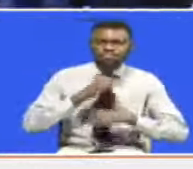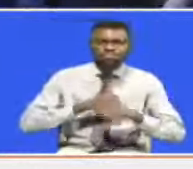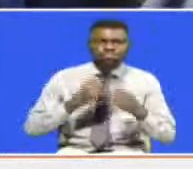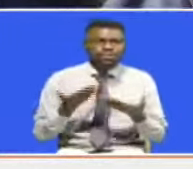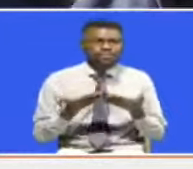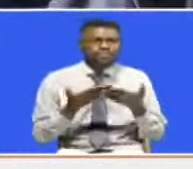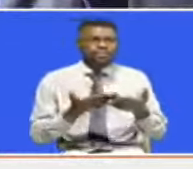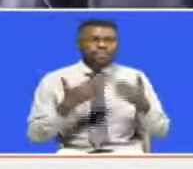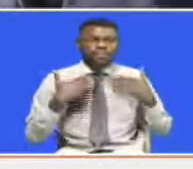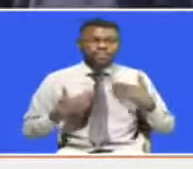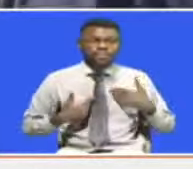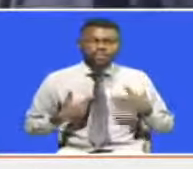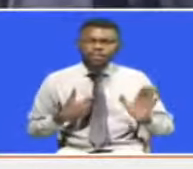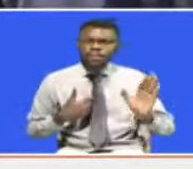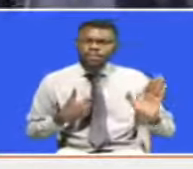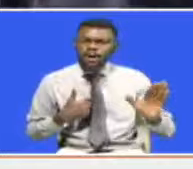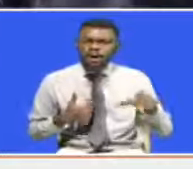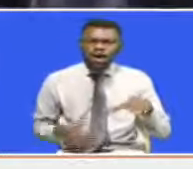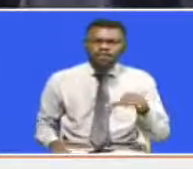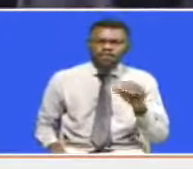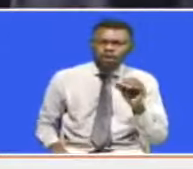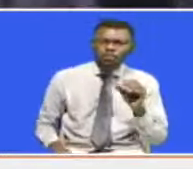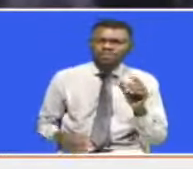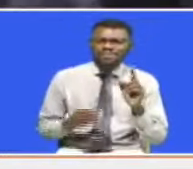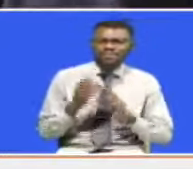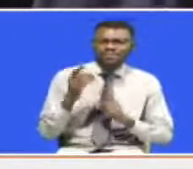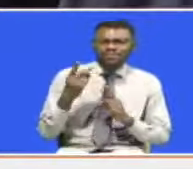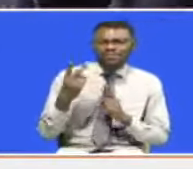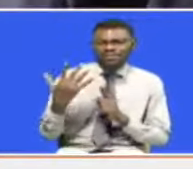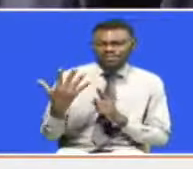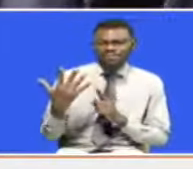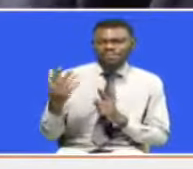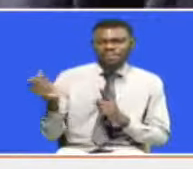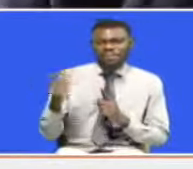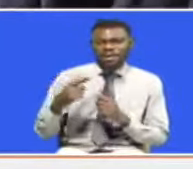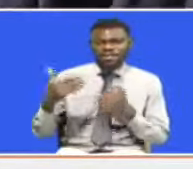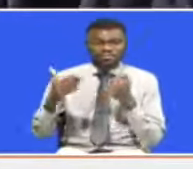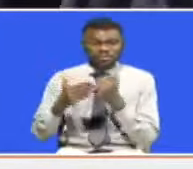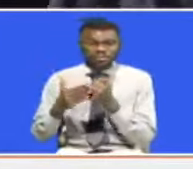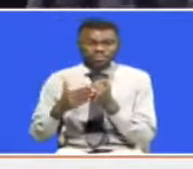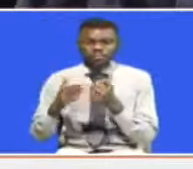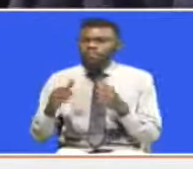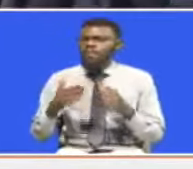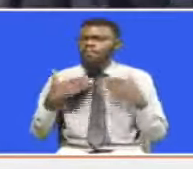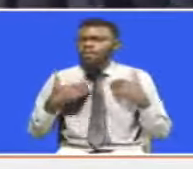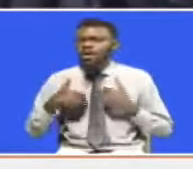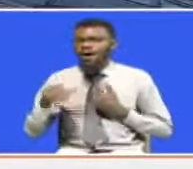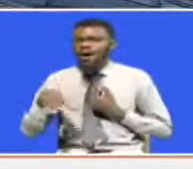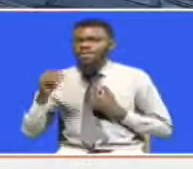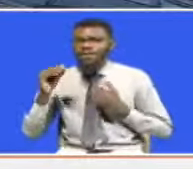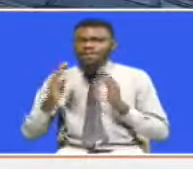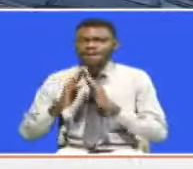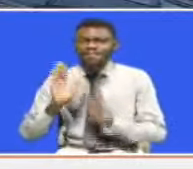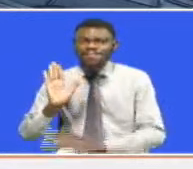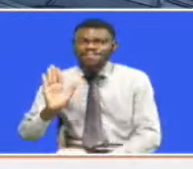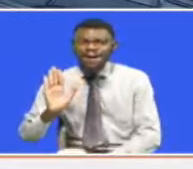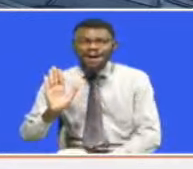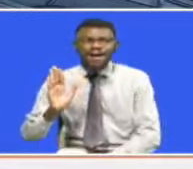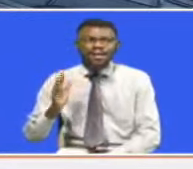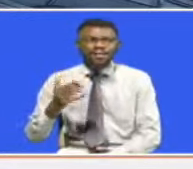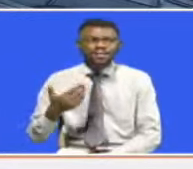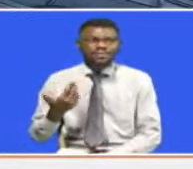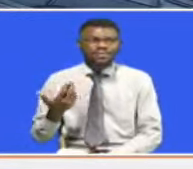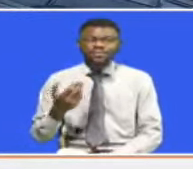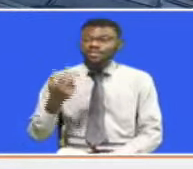wa Maigo uligunduliwa Septemba 15 mwaka 2023. Maigo alipatikana chumbani kwake akiwa na